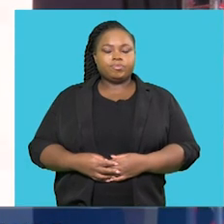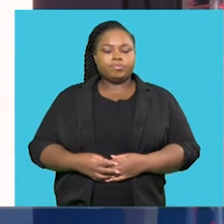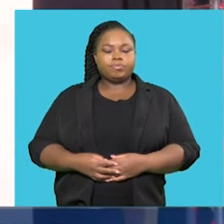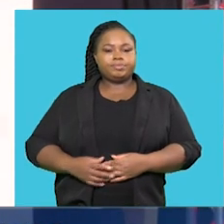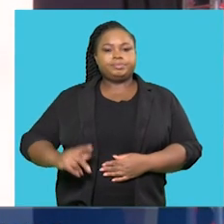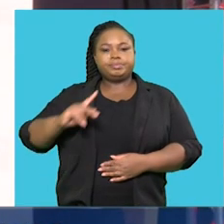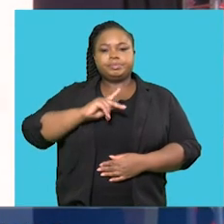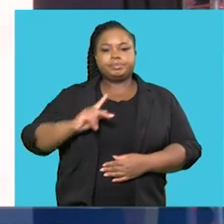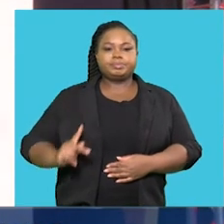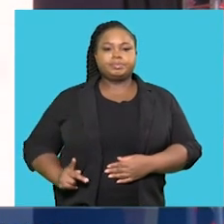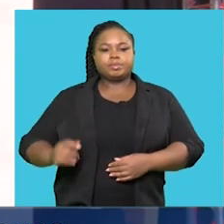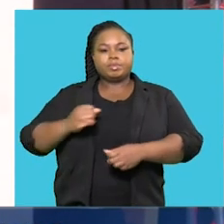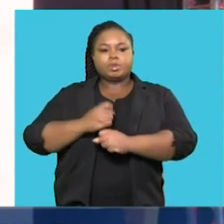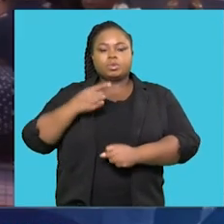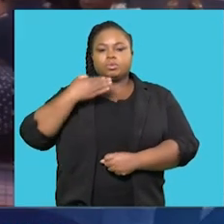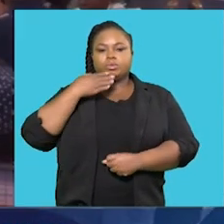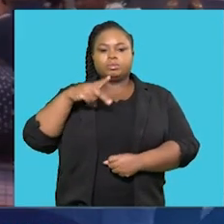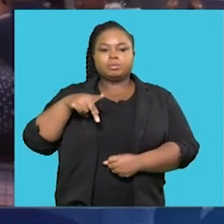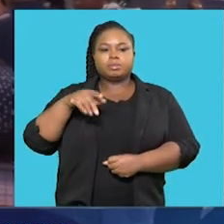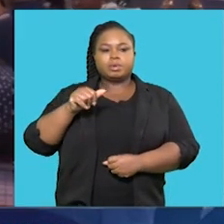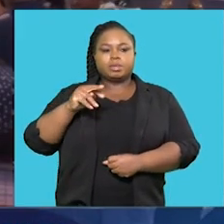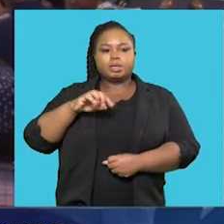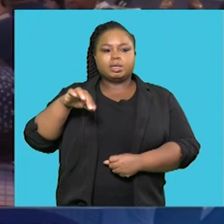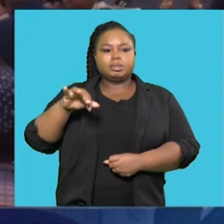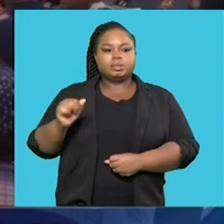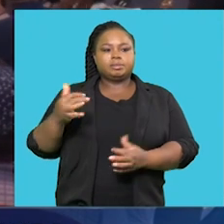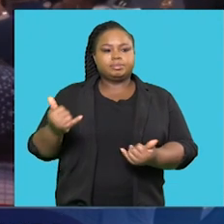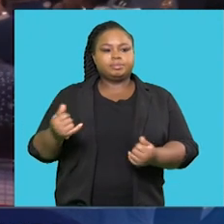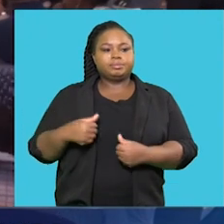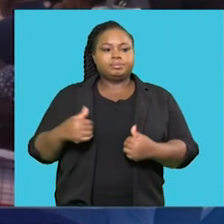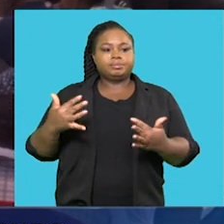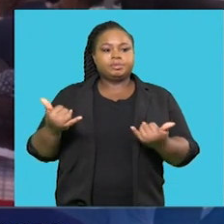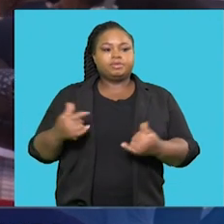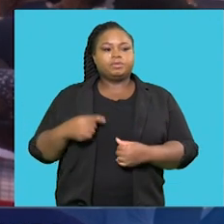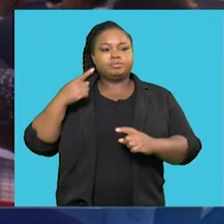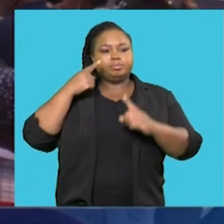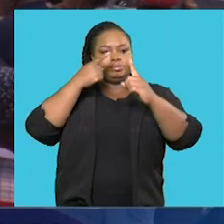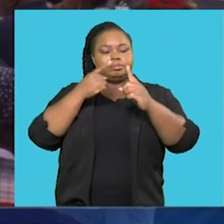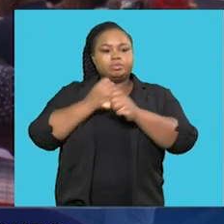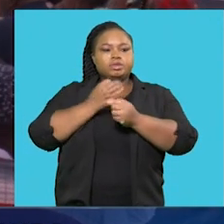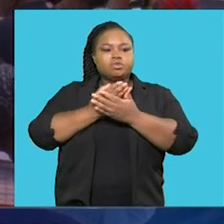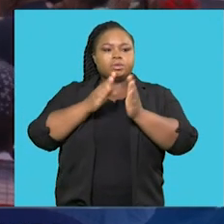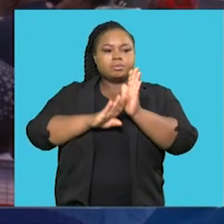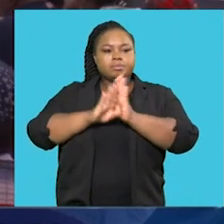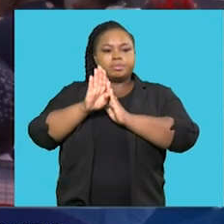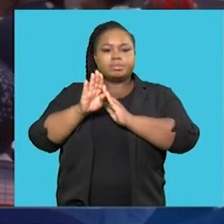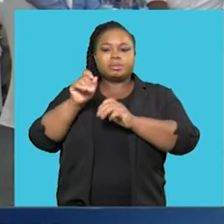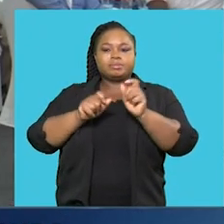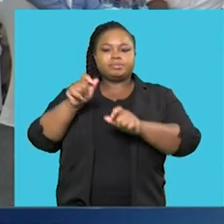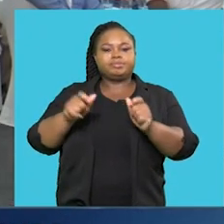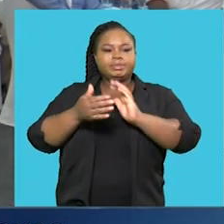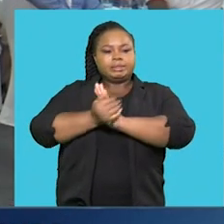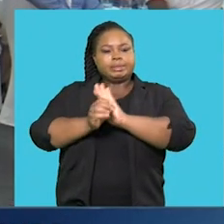Inkulumbuso yase Rhawutini uPanyaza Lesufi usungule inyathelo lokuqala elijolise ekuphuculeni uqeqesho